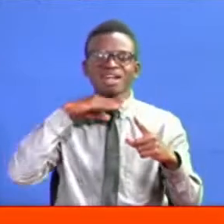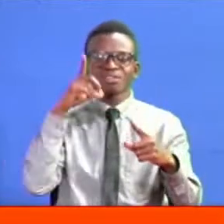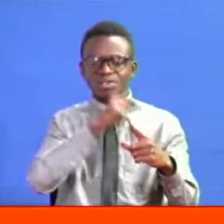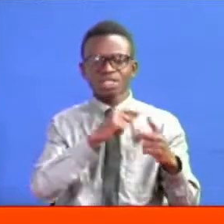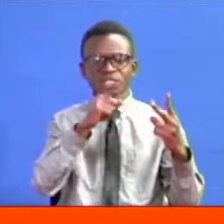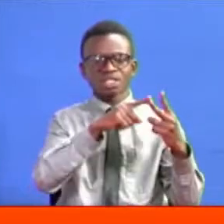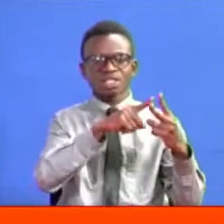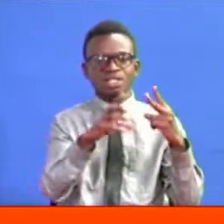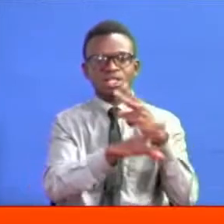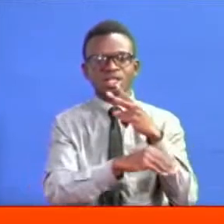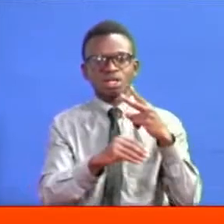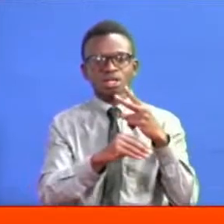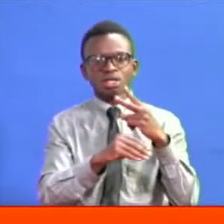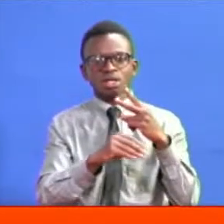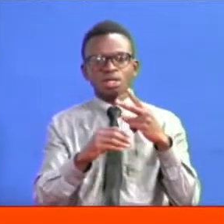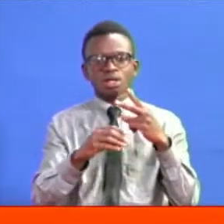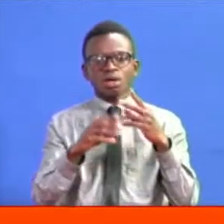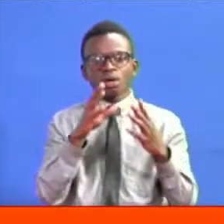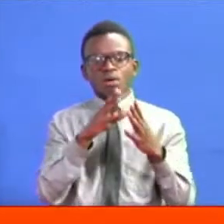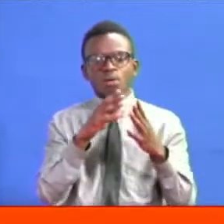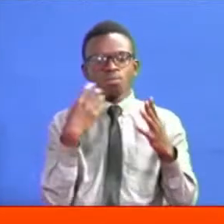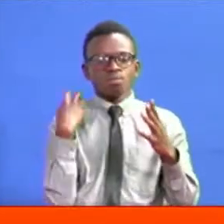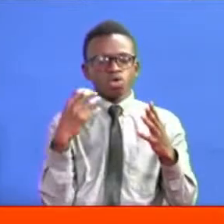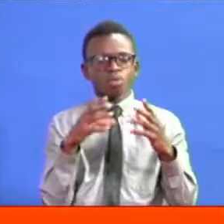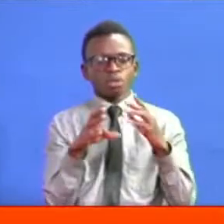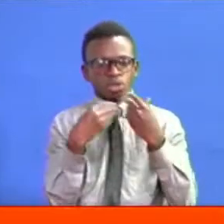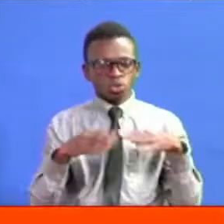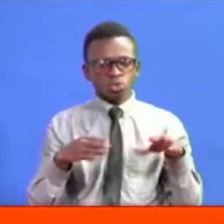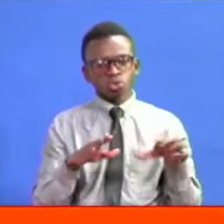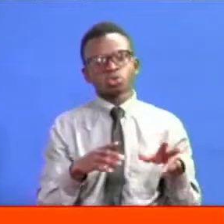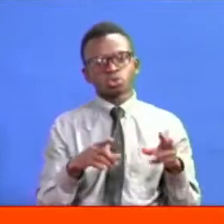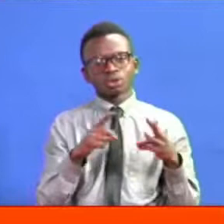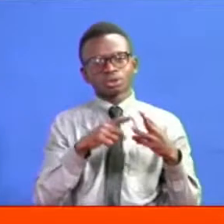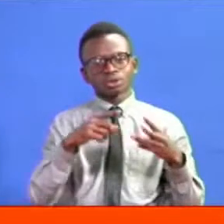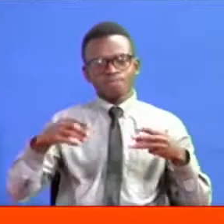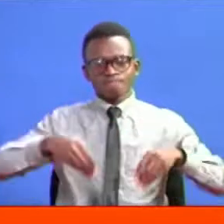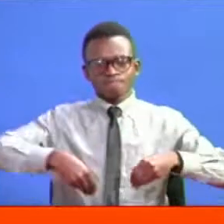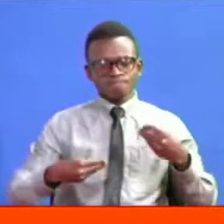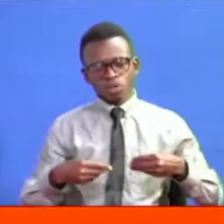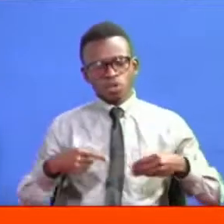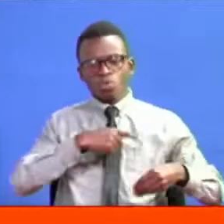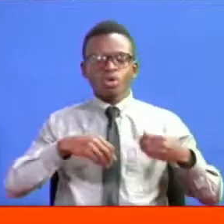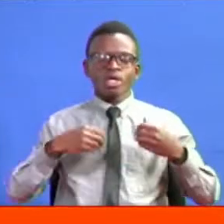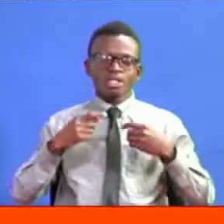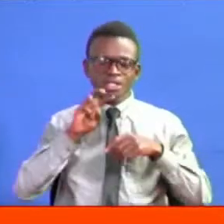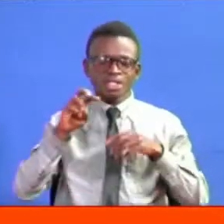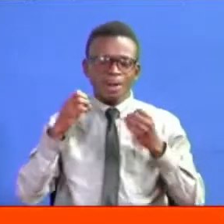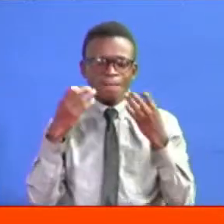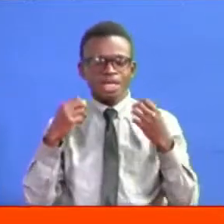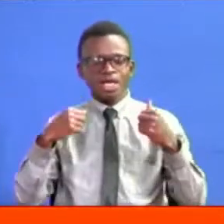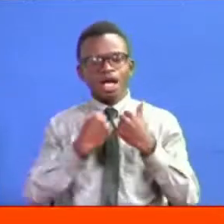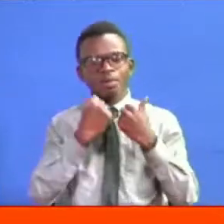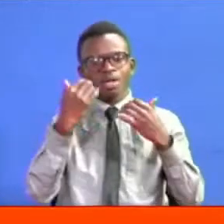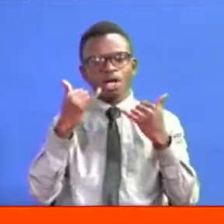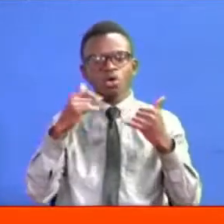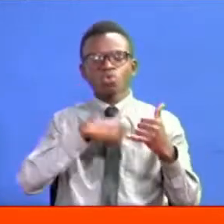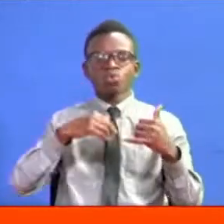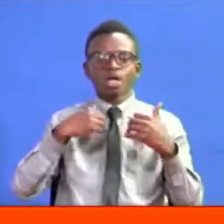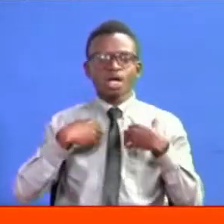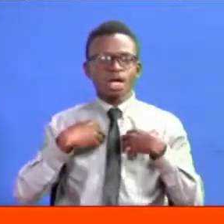kubaki na ulemavu. Tumeshuhudia mengi ya hayo, na ndipo tukaanzisha mradi wa kutumia gunia